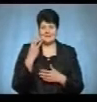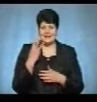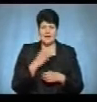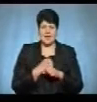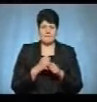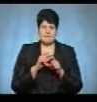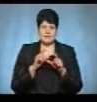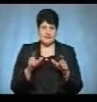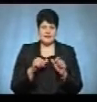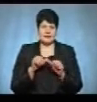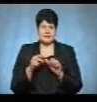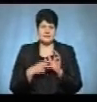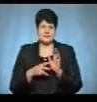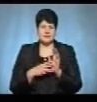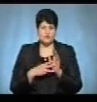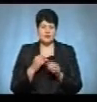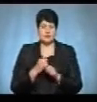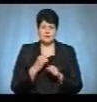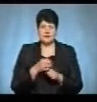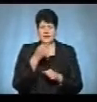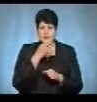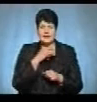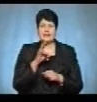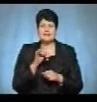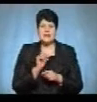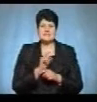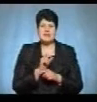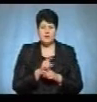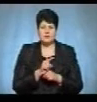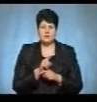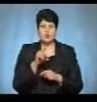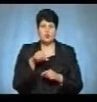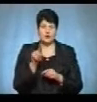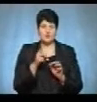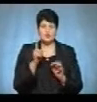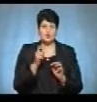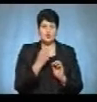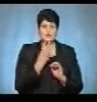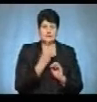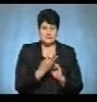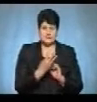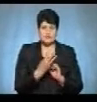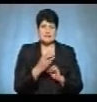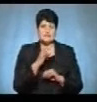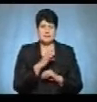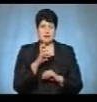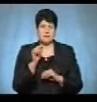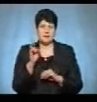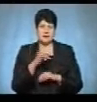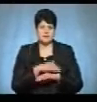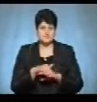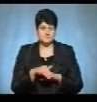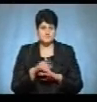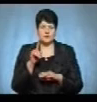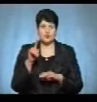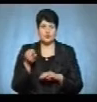окрім 78-ї, які виготовляють ліки на замовлення, а саме аптека номер 103, що на проспекті Степана Бандери, аптека